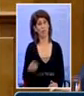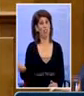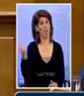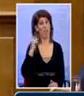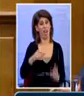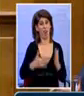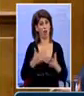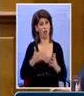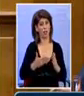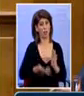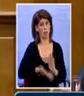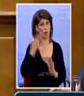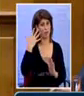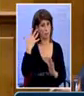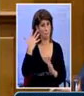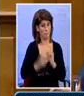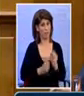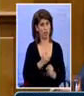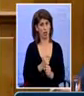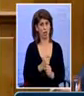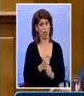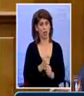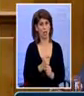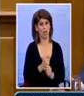λογαριασμό που ανέβηκε 5 χρόνια τώρα.